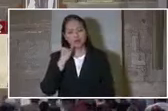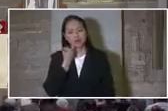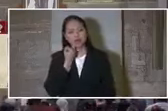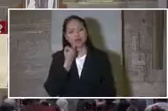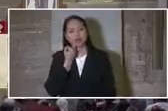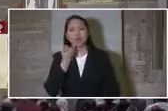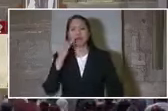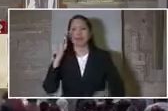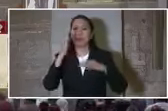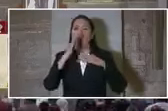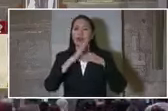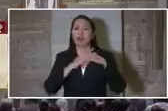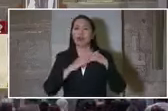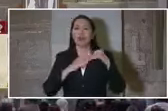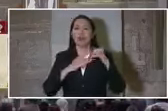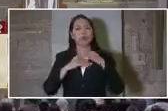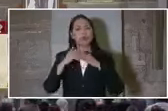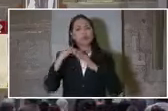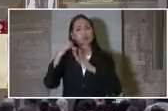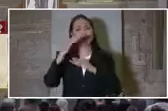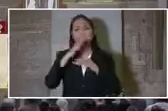kainginan ang